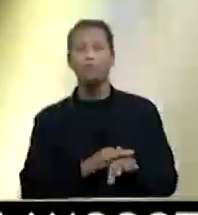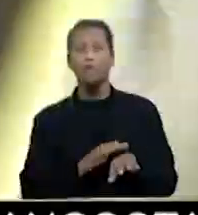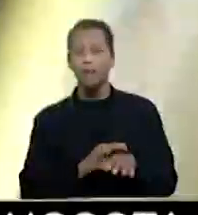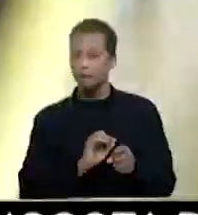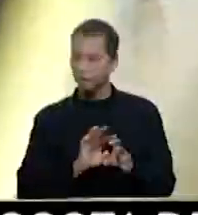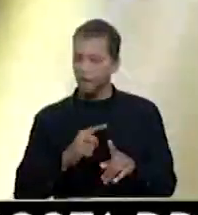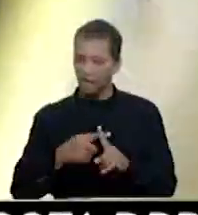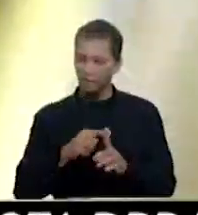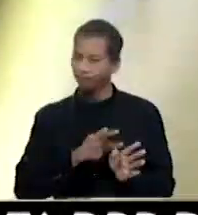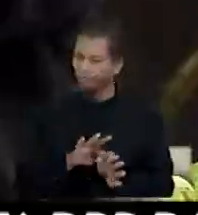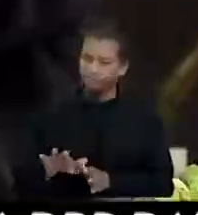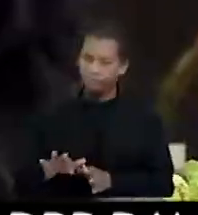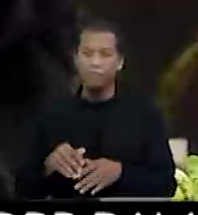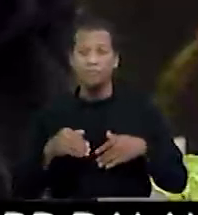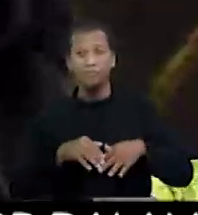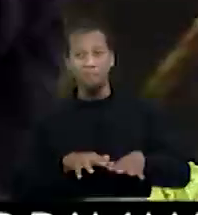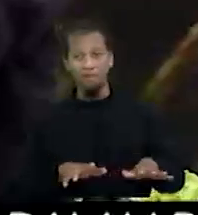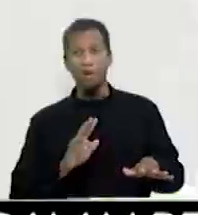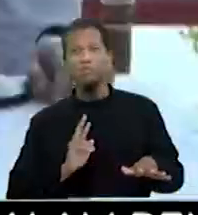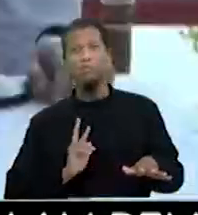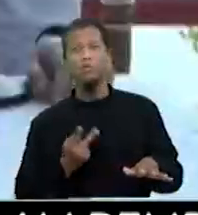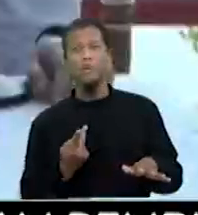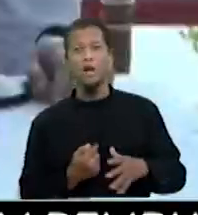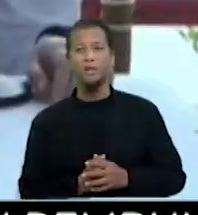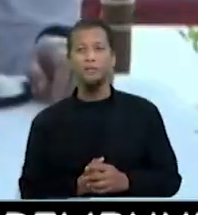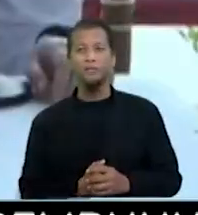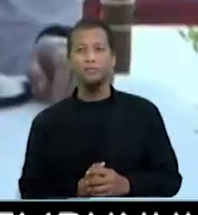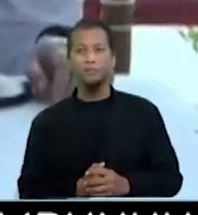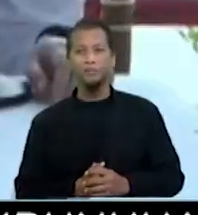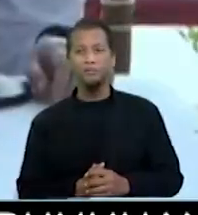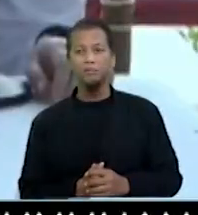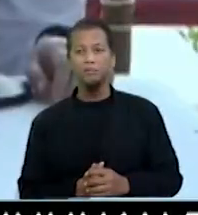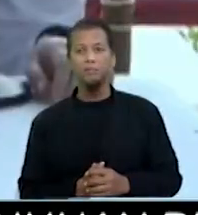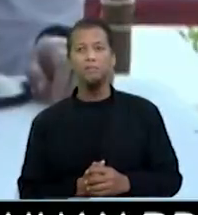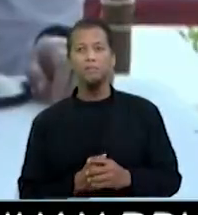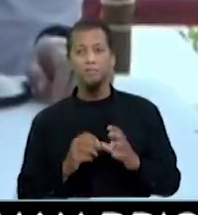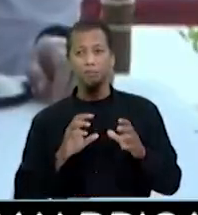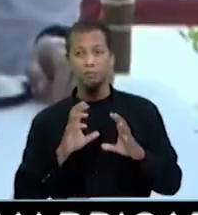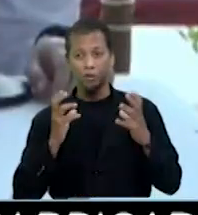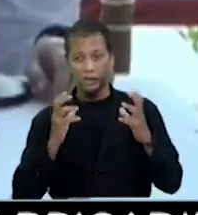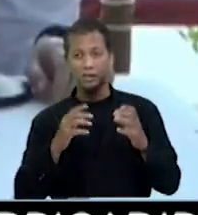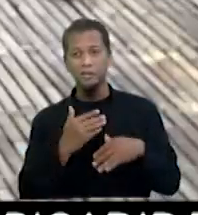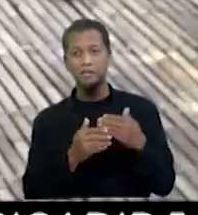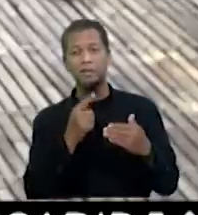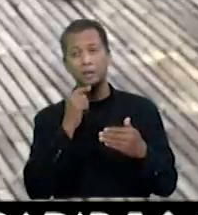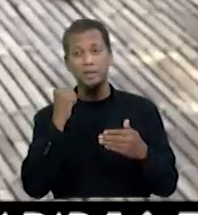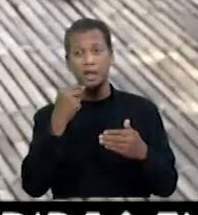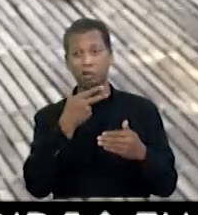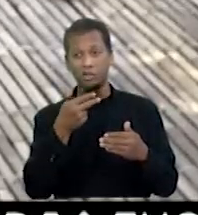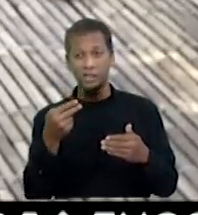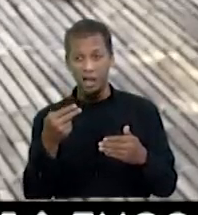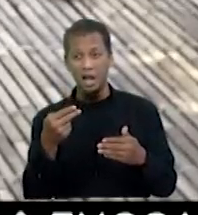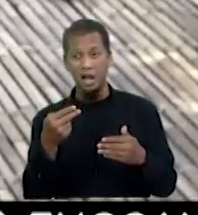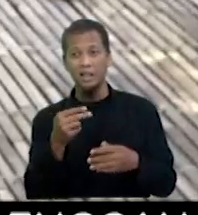masyarakat khususnya generasi muda suatu bangsa. Dalam podcast Aksi Nyata dalam mengisi kemerdekaan Indonesia yang digelar selama 3